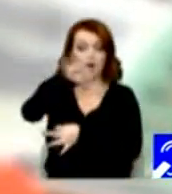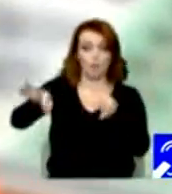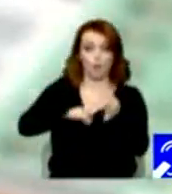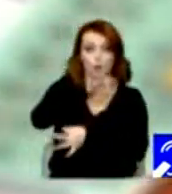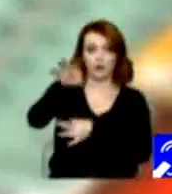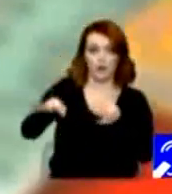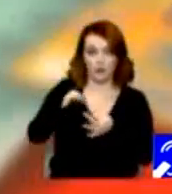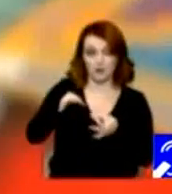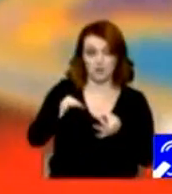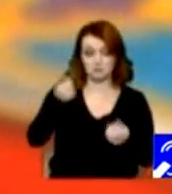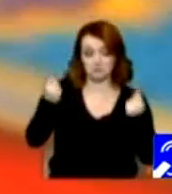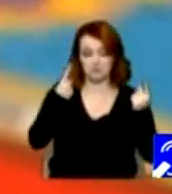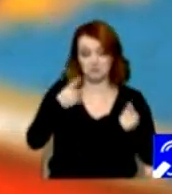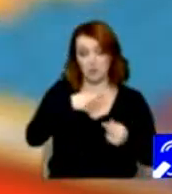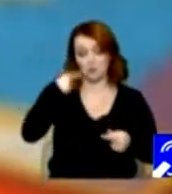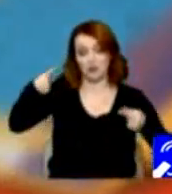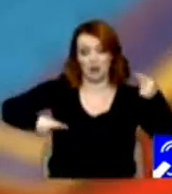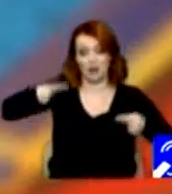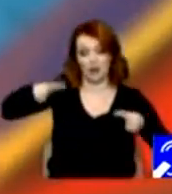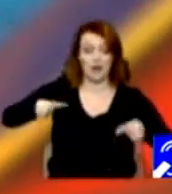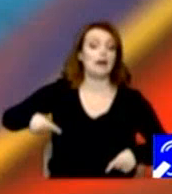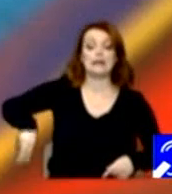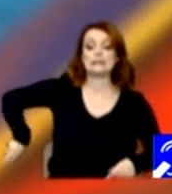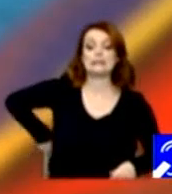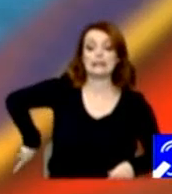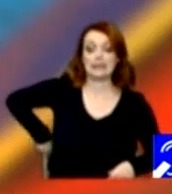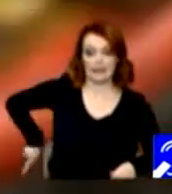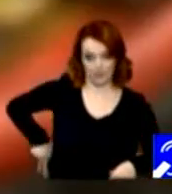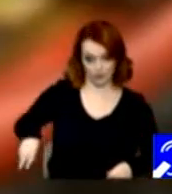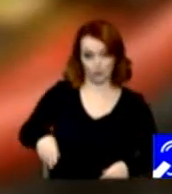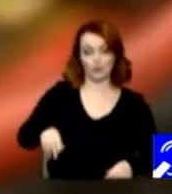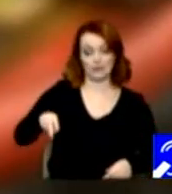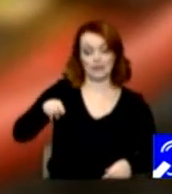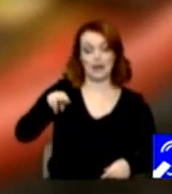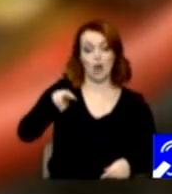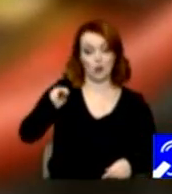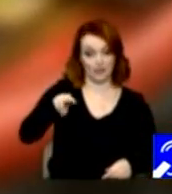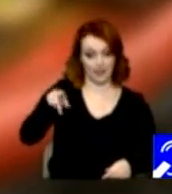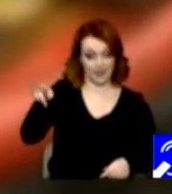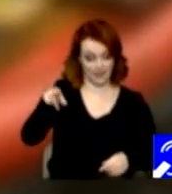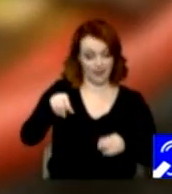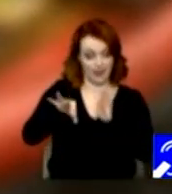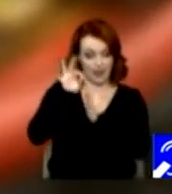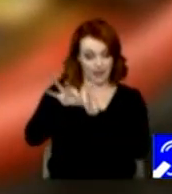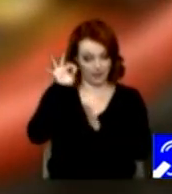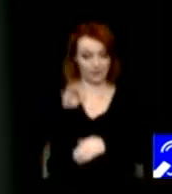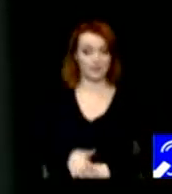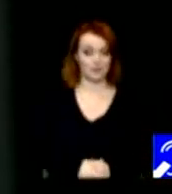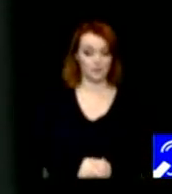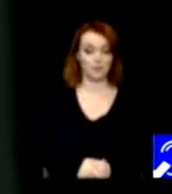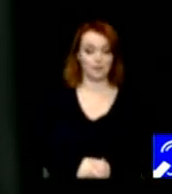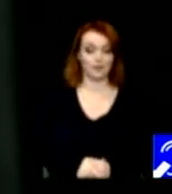multe controverse directorul loteriei institutie care aparține de Ministerul economiei si care activează în baza unui parteneriat